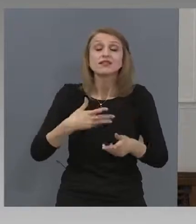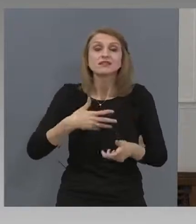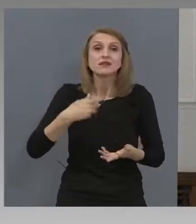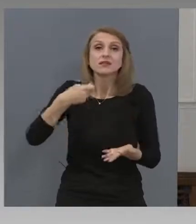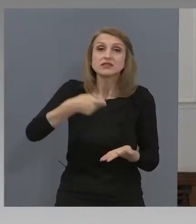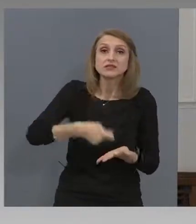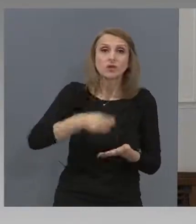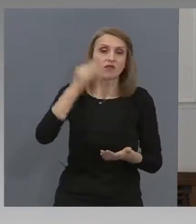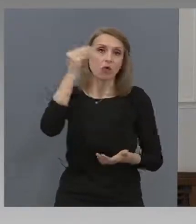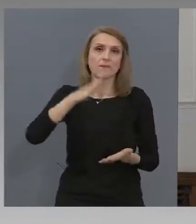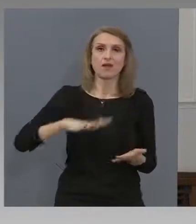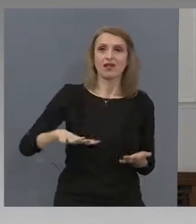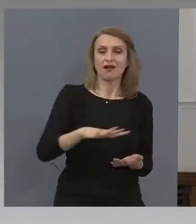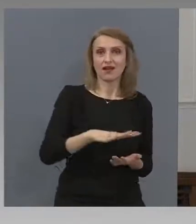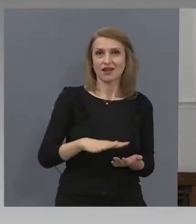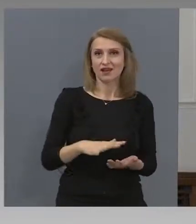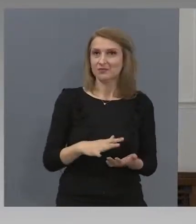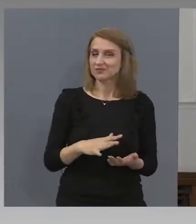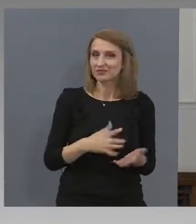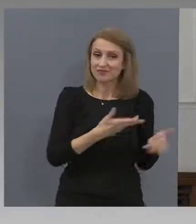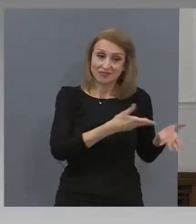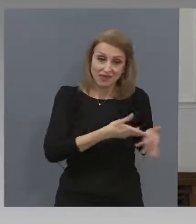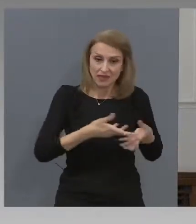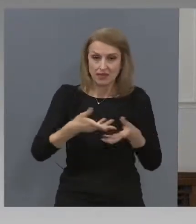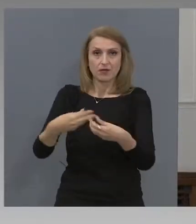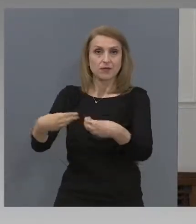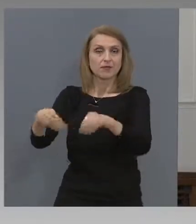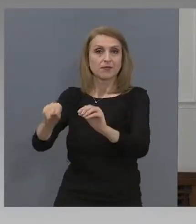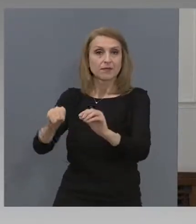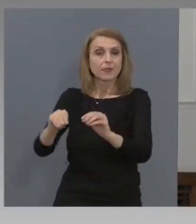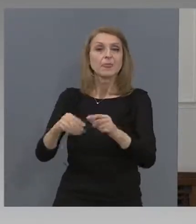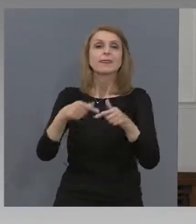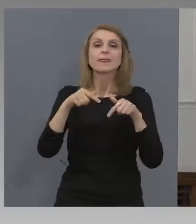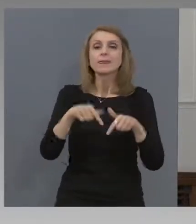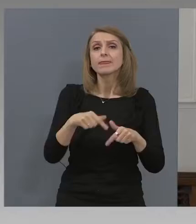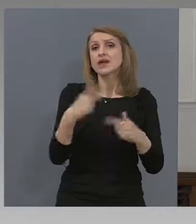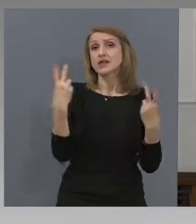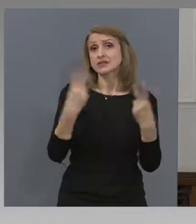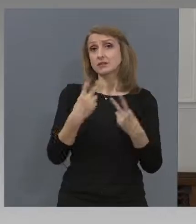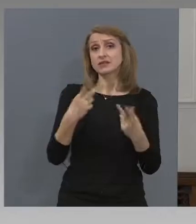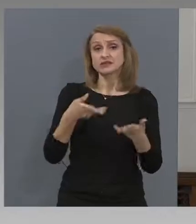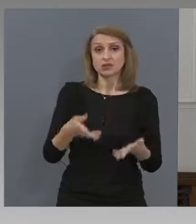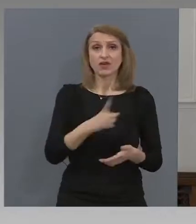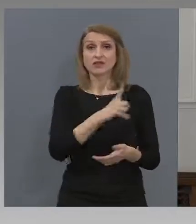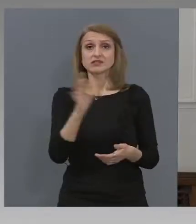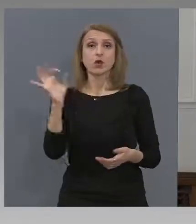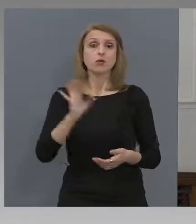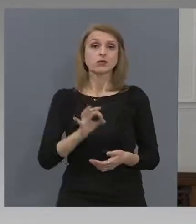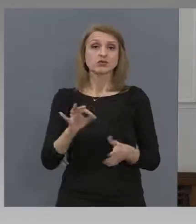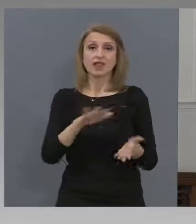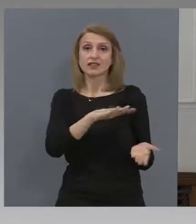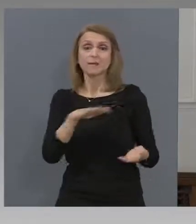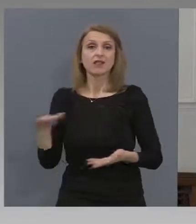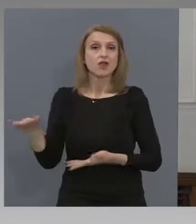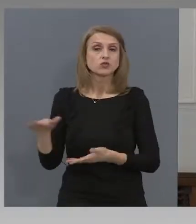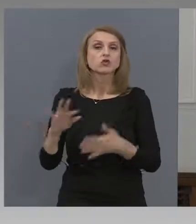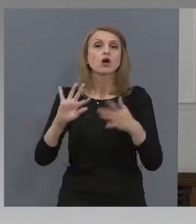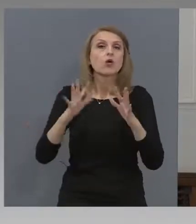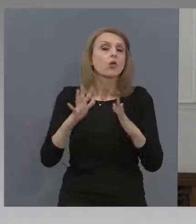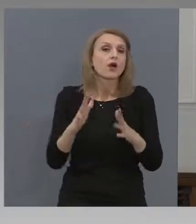100%. Купувайки от България, по дефиниция, заема 100% в този момент площ. Когато обаче